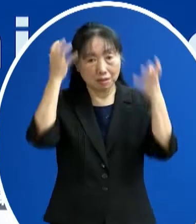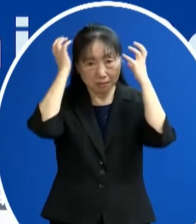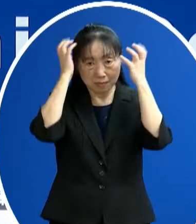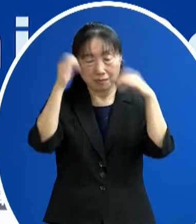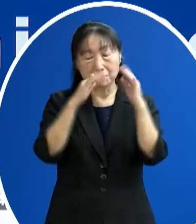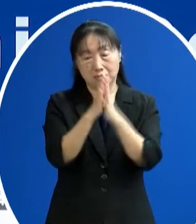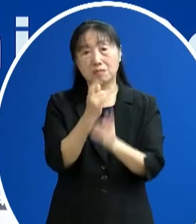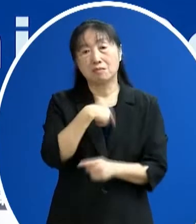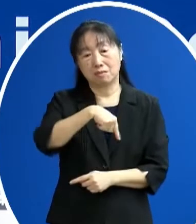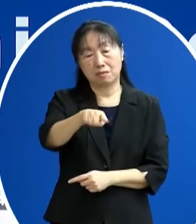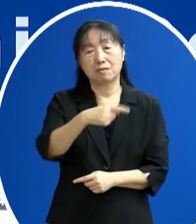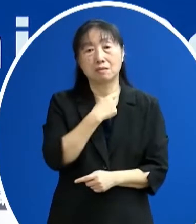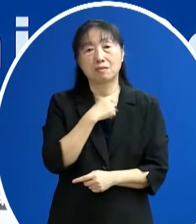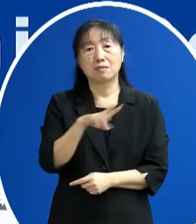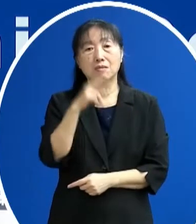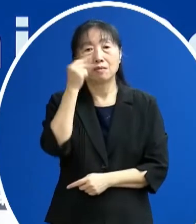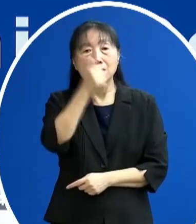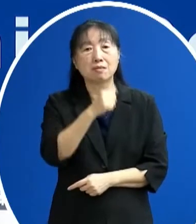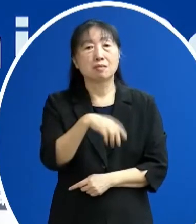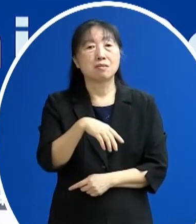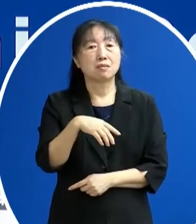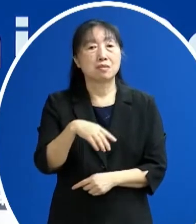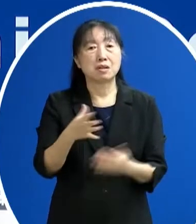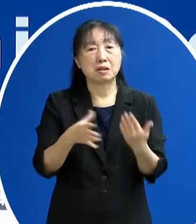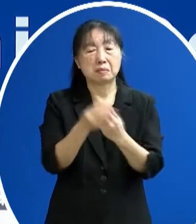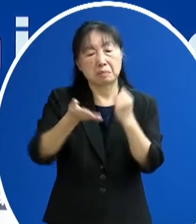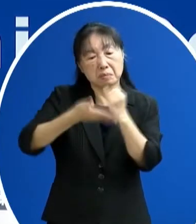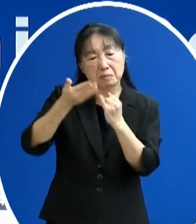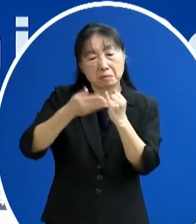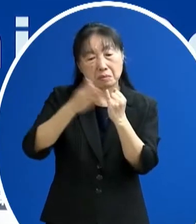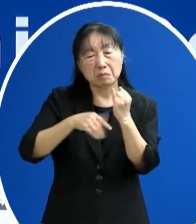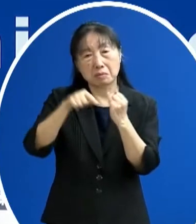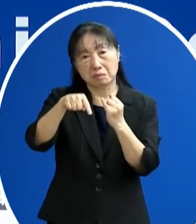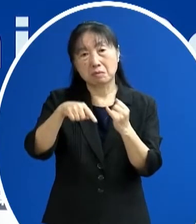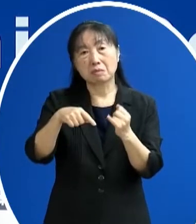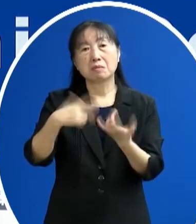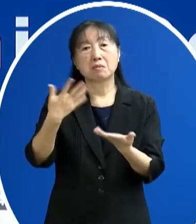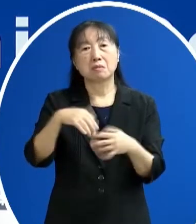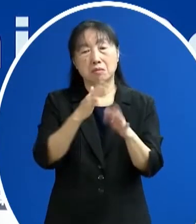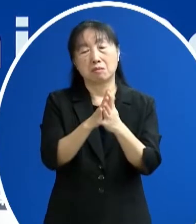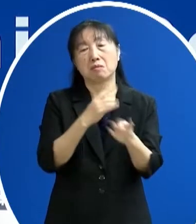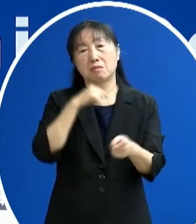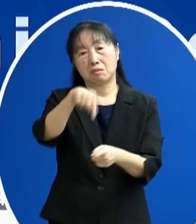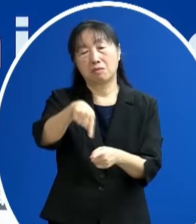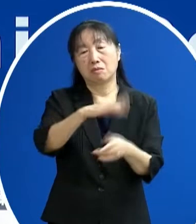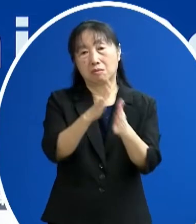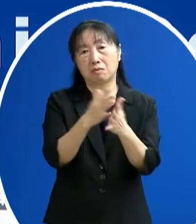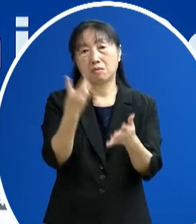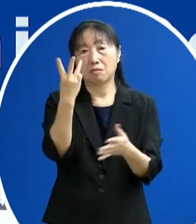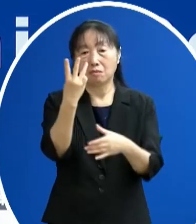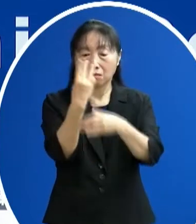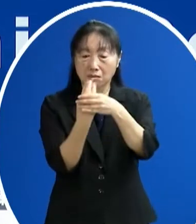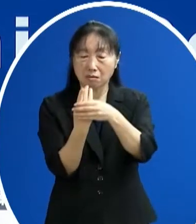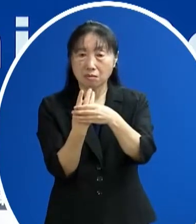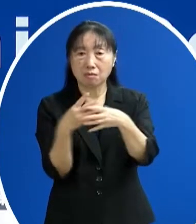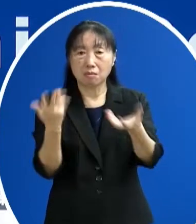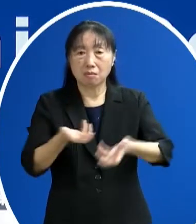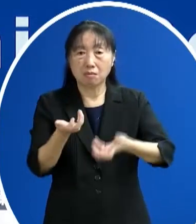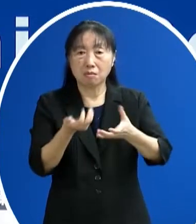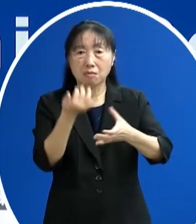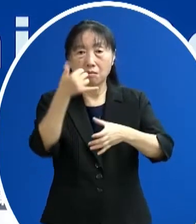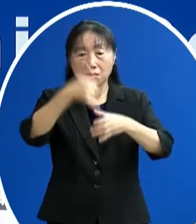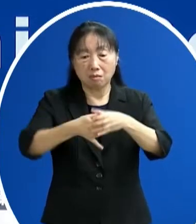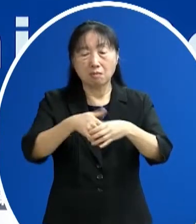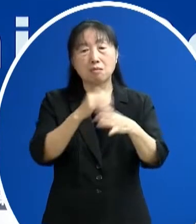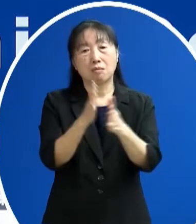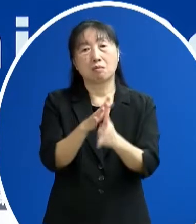等，还有特种咖啡茶室，好，还有我们的夜店、舞场。三温暖等等，好，这些相关场